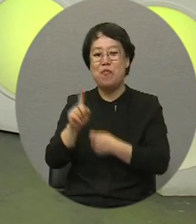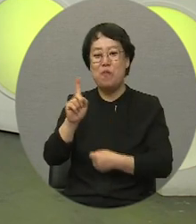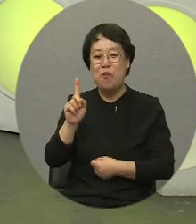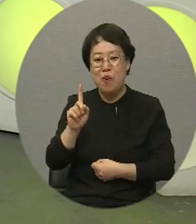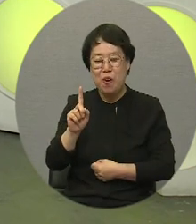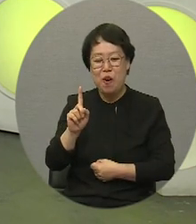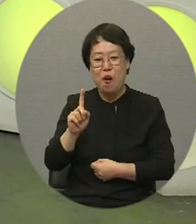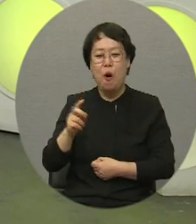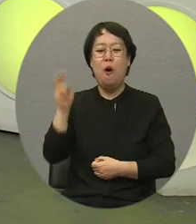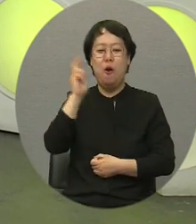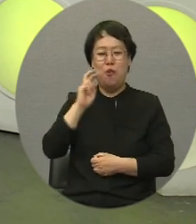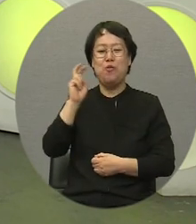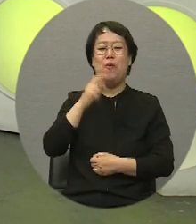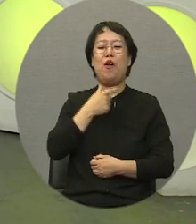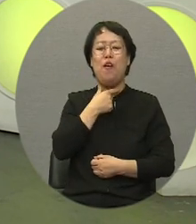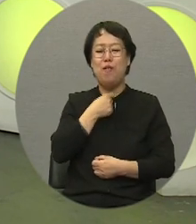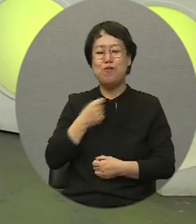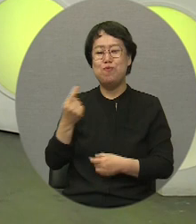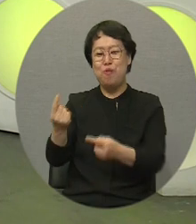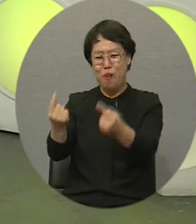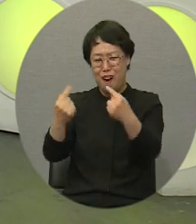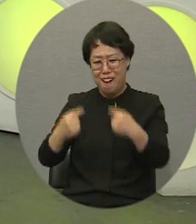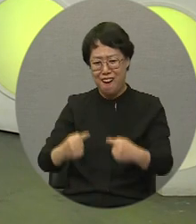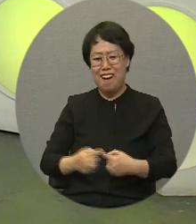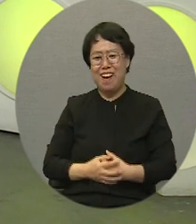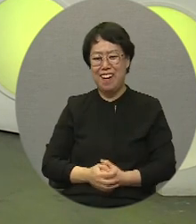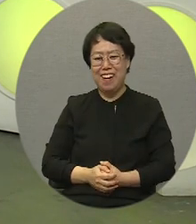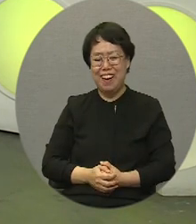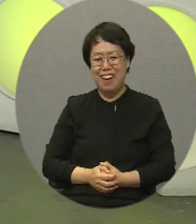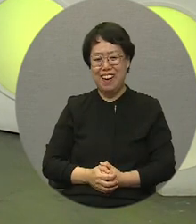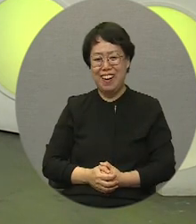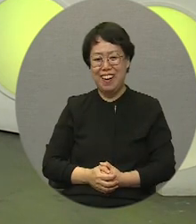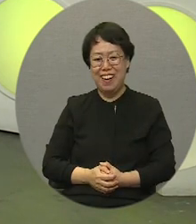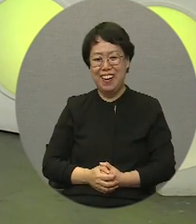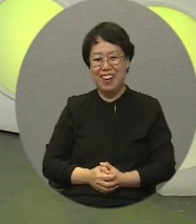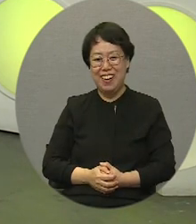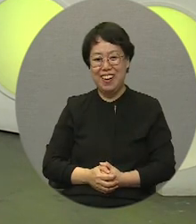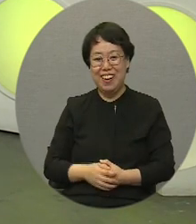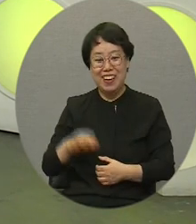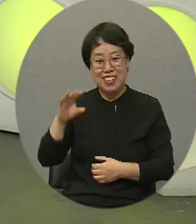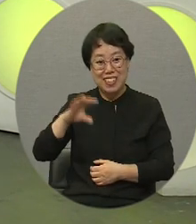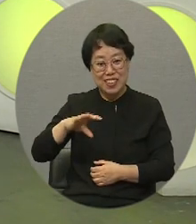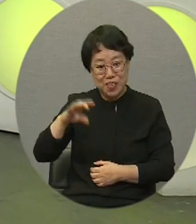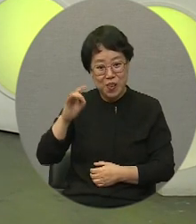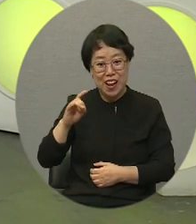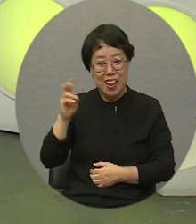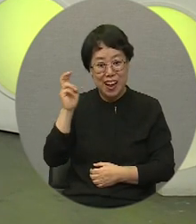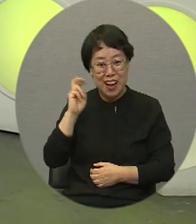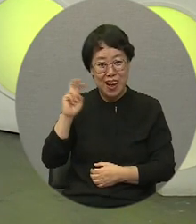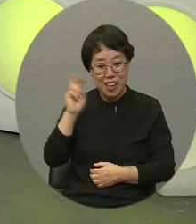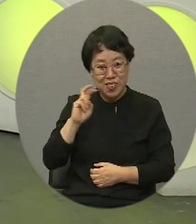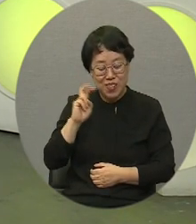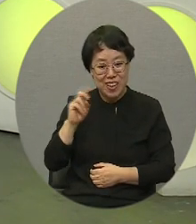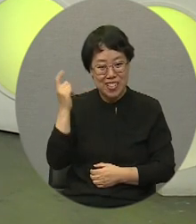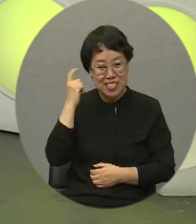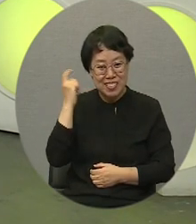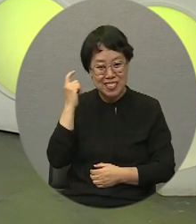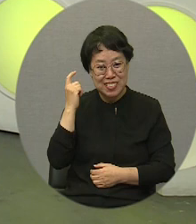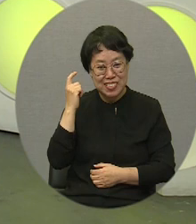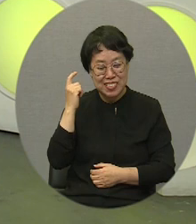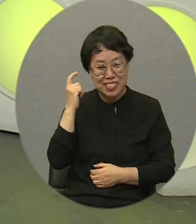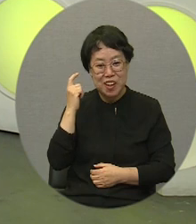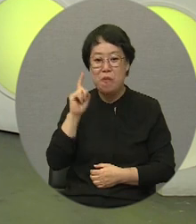싶어서 아이고 고맙습니다. 왔습니다. 맞아요. 네. 그 오늘 어떤 노래로 첫 번째 그러니까 들려주시겠어요? 네.